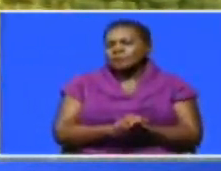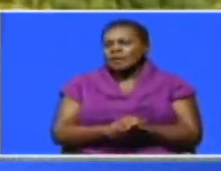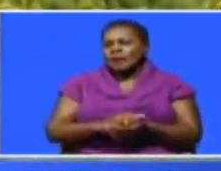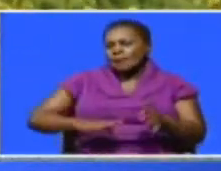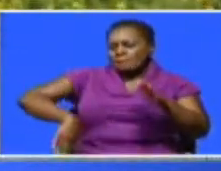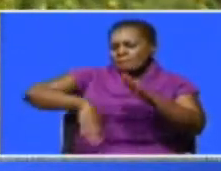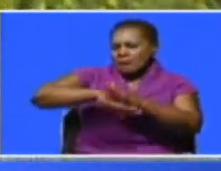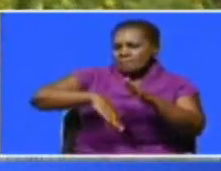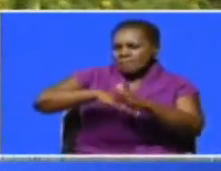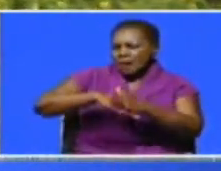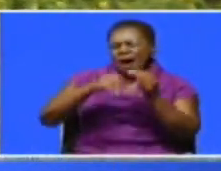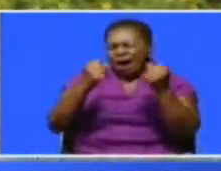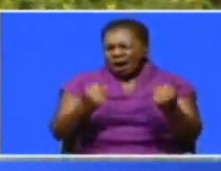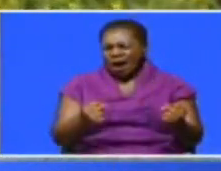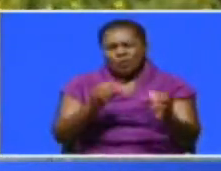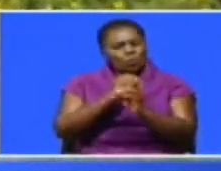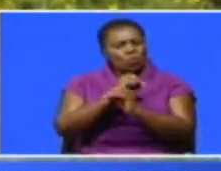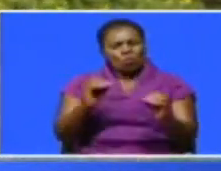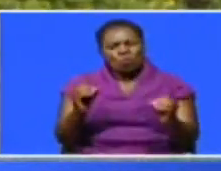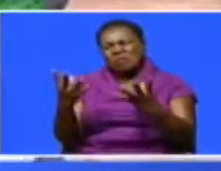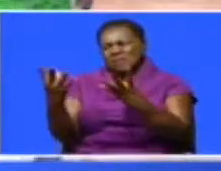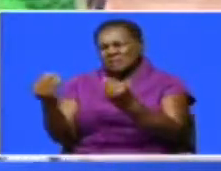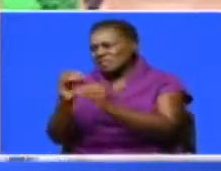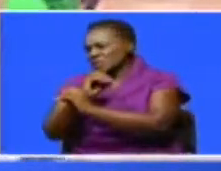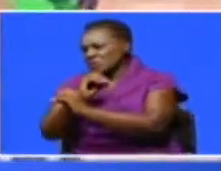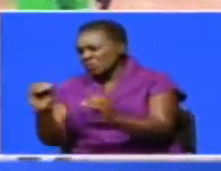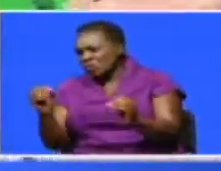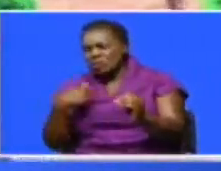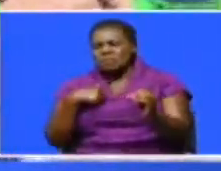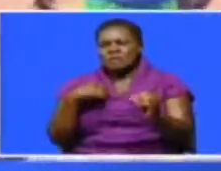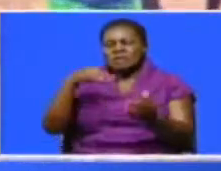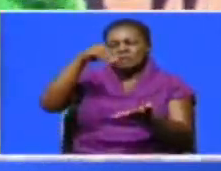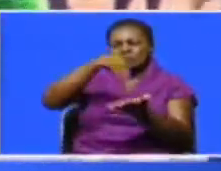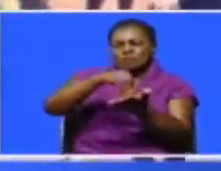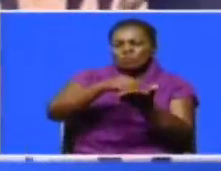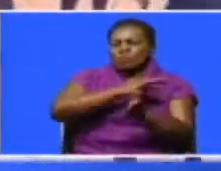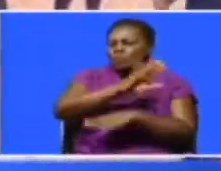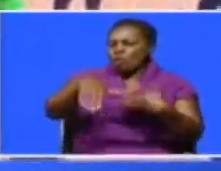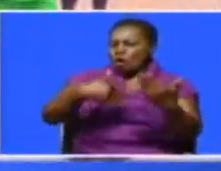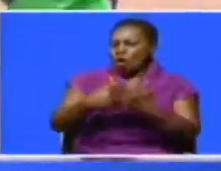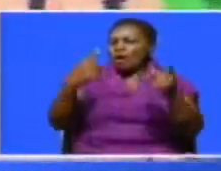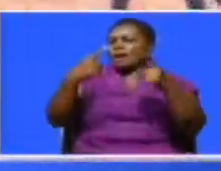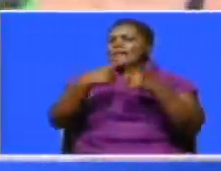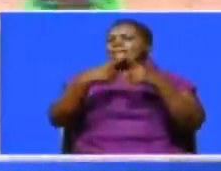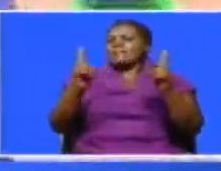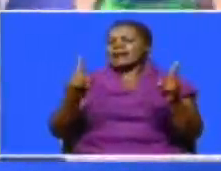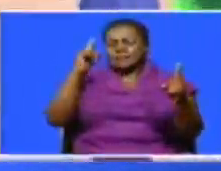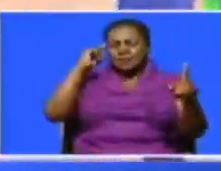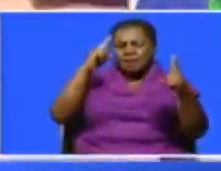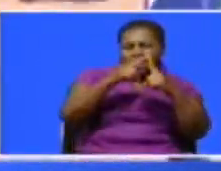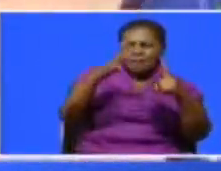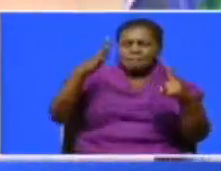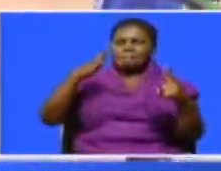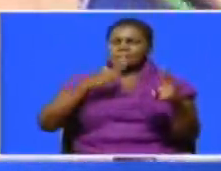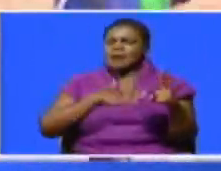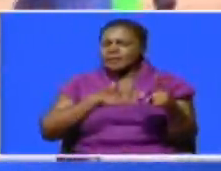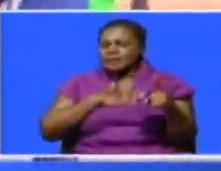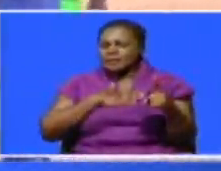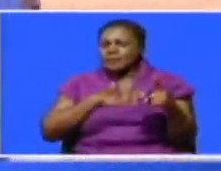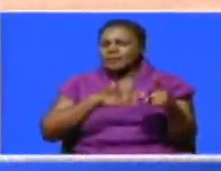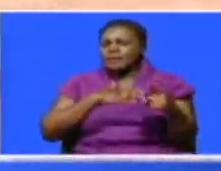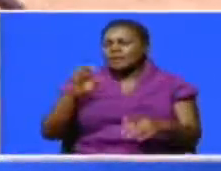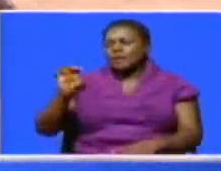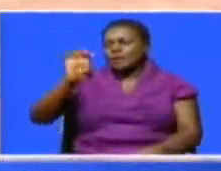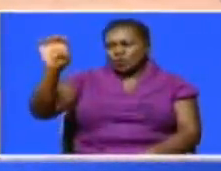ya huko siwezi sema ni ngumu na pia siwezi sema ni rahisi. Nitazichanganya zote, but vision yangu ni kucheza